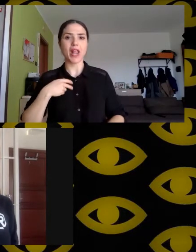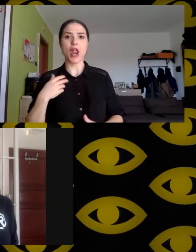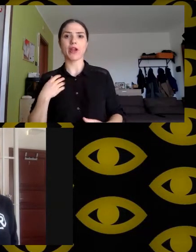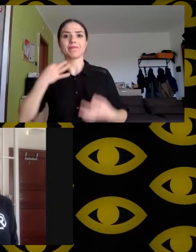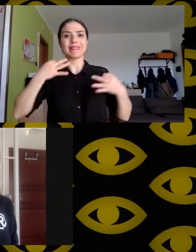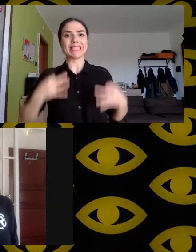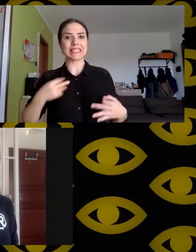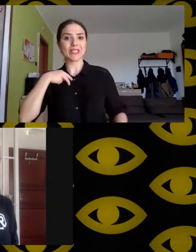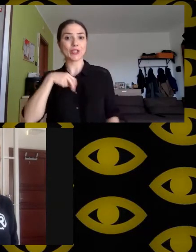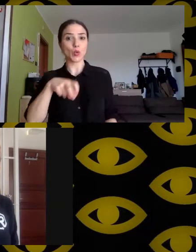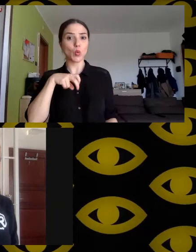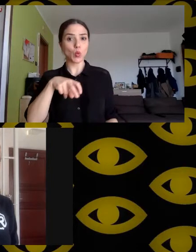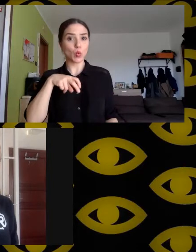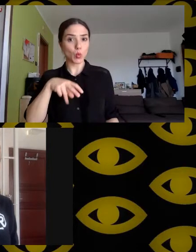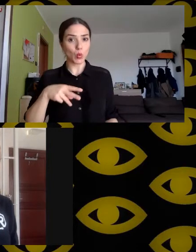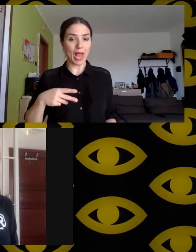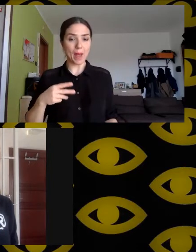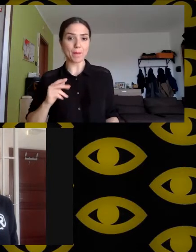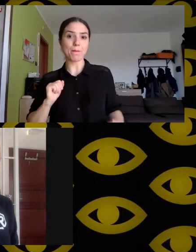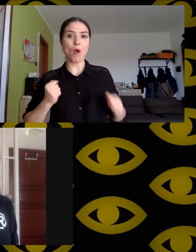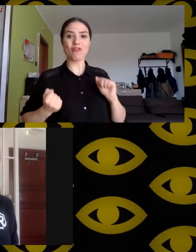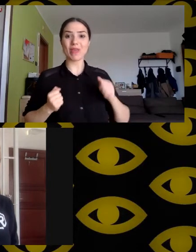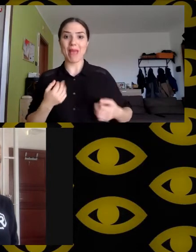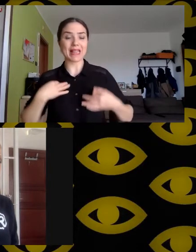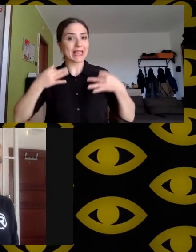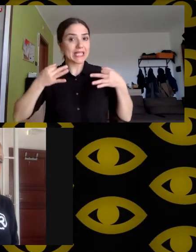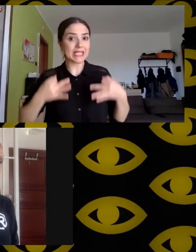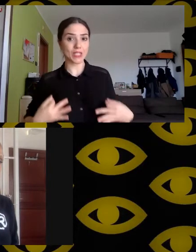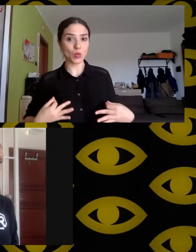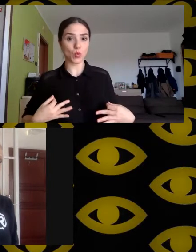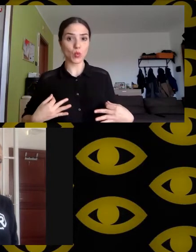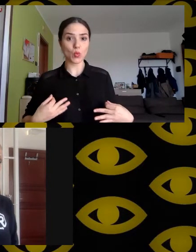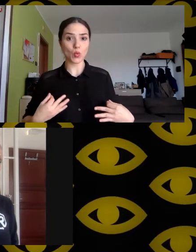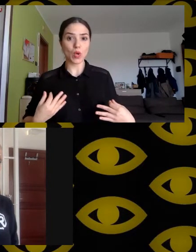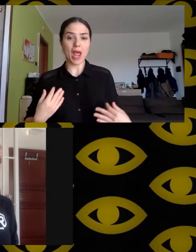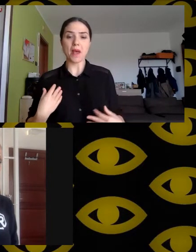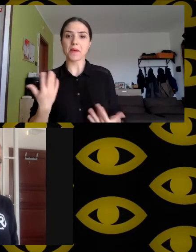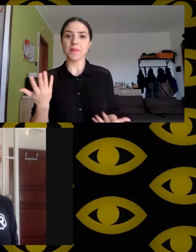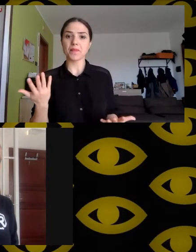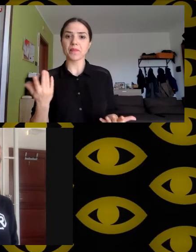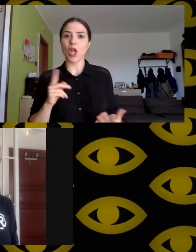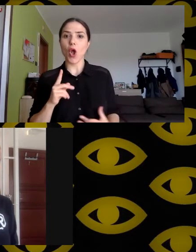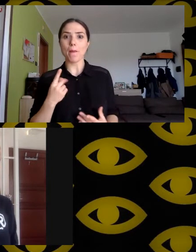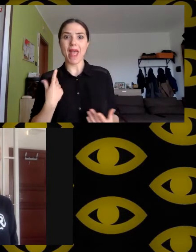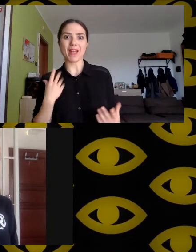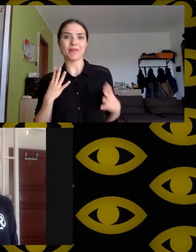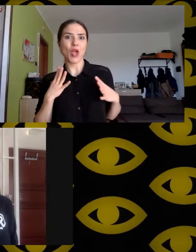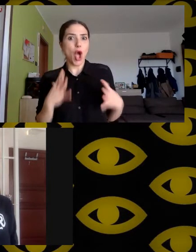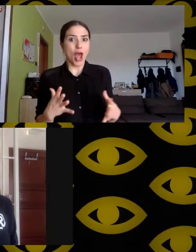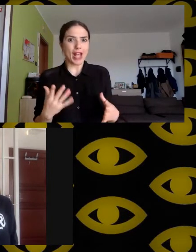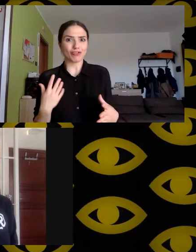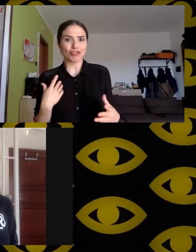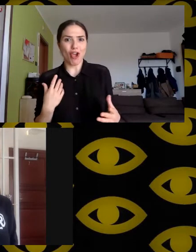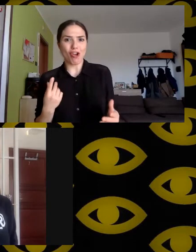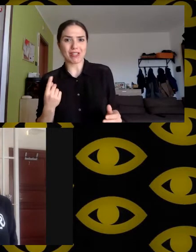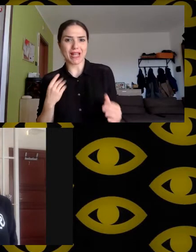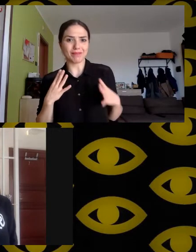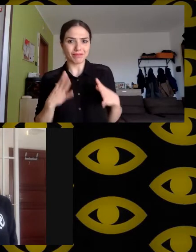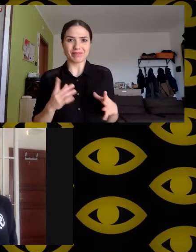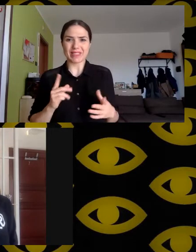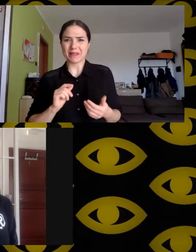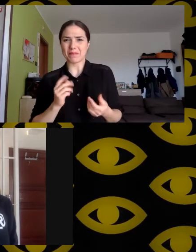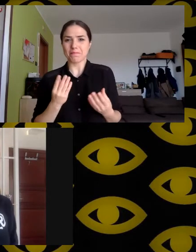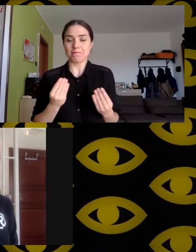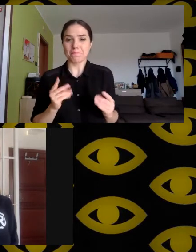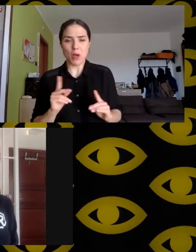molta sicurezza nei movimenti, ero anche abbastanza diciamo audace, non mi spaventavo, mi butto io molto spesso